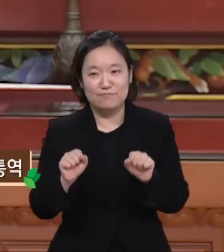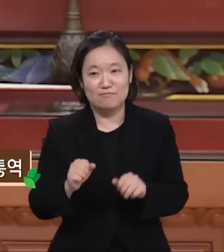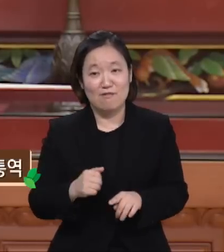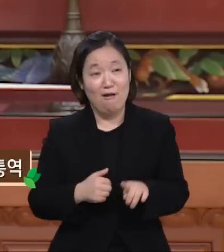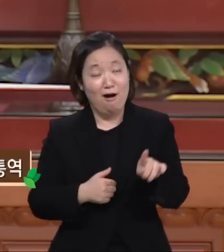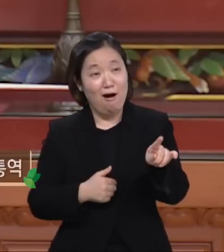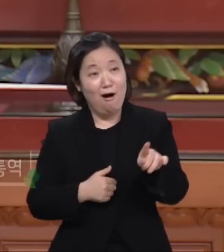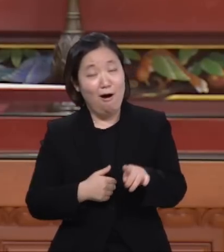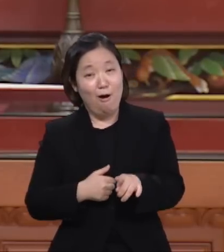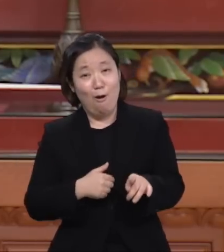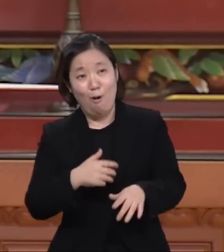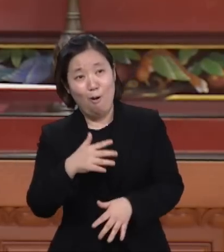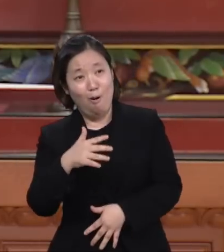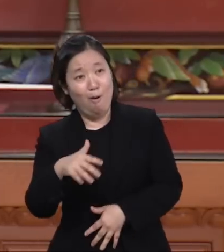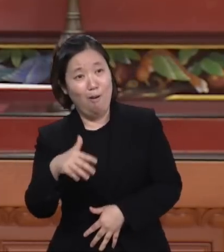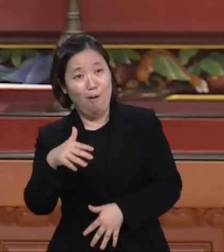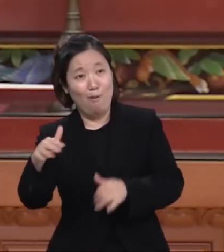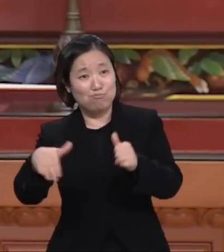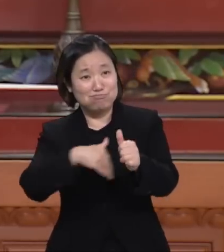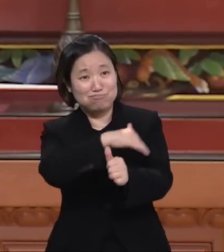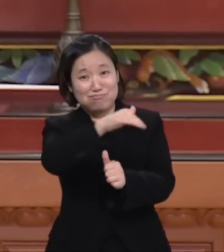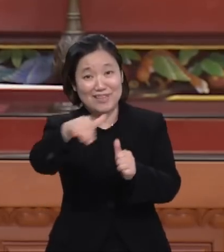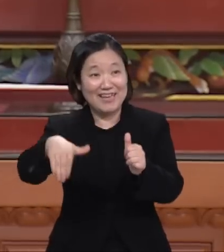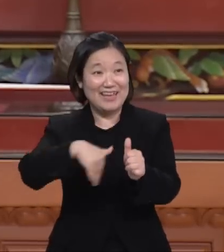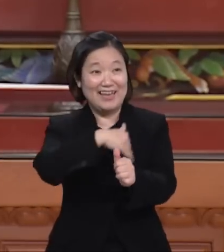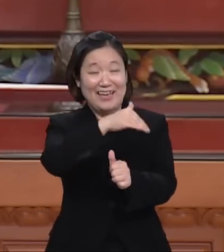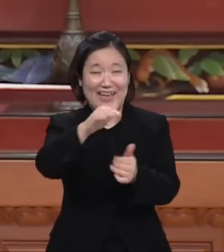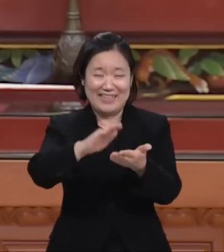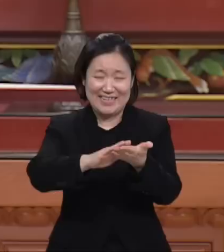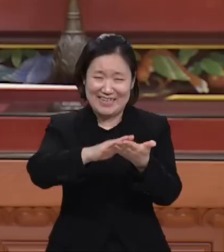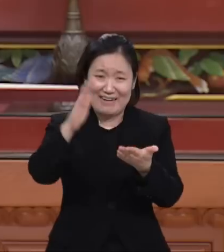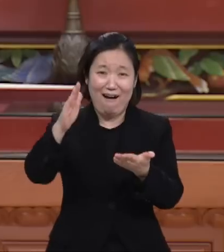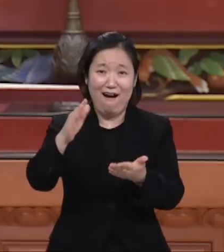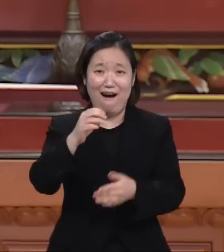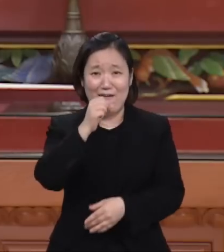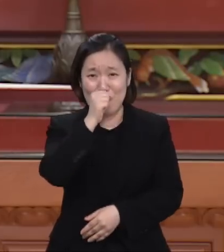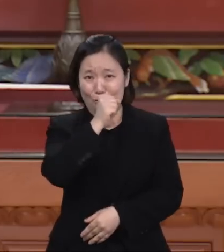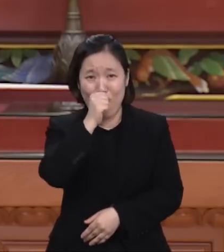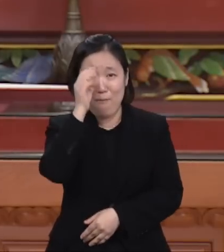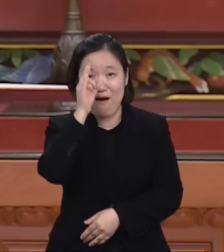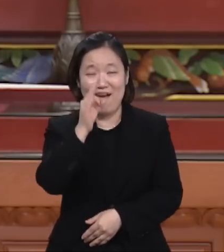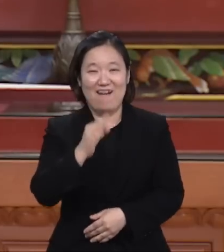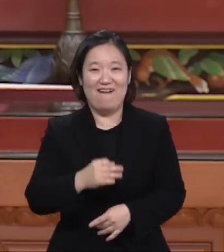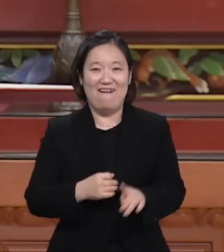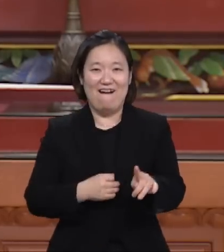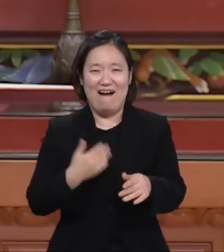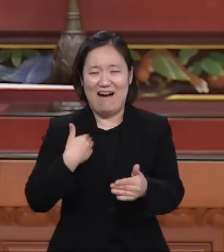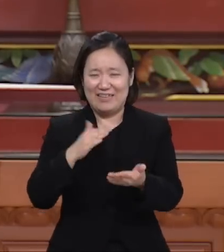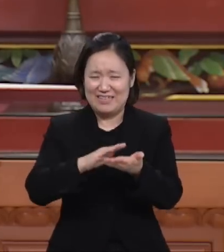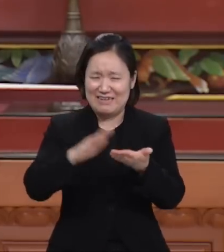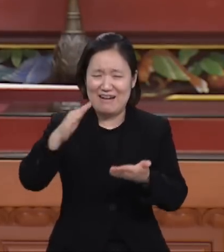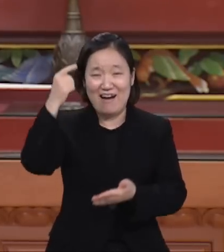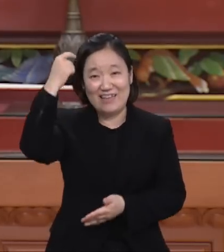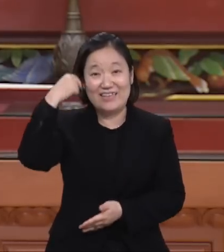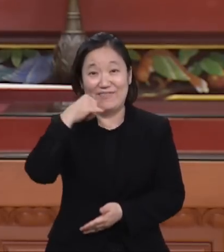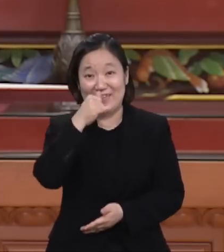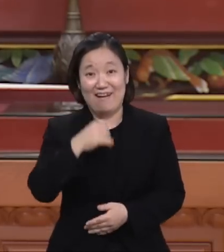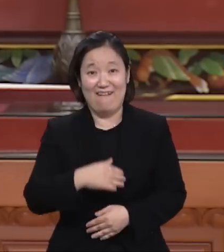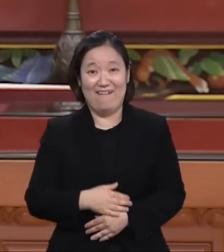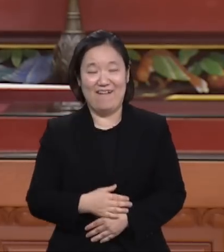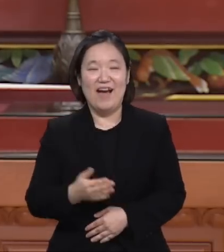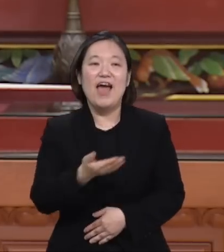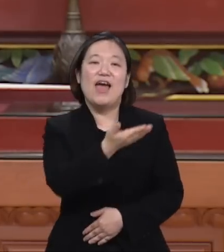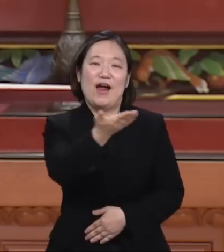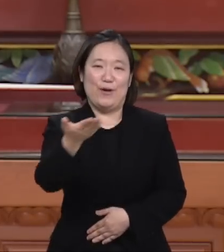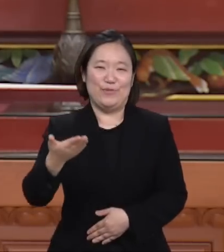와 분위기 뜨겁다 확 될 것 같아요 여러분 만나뵙게